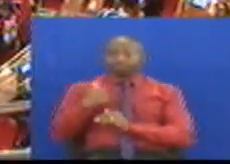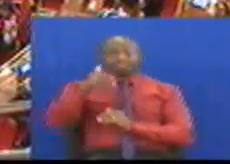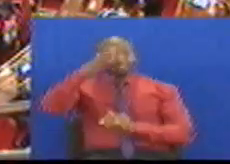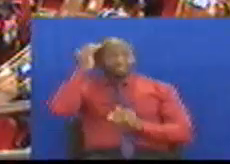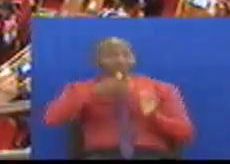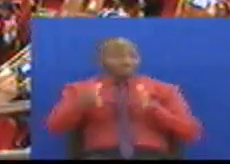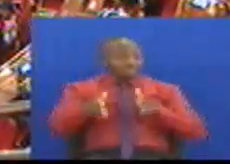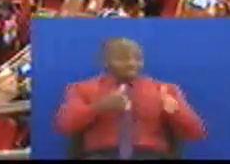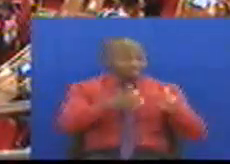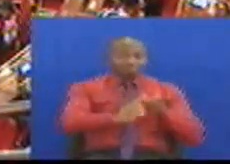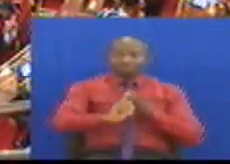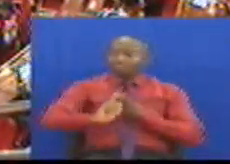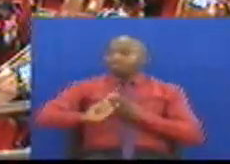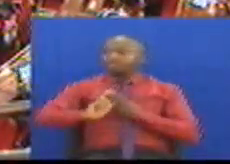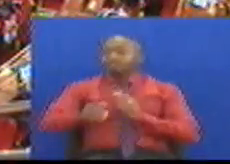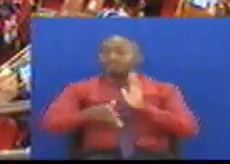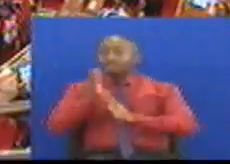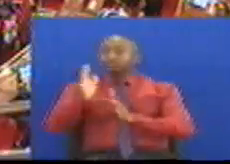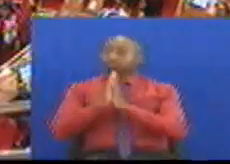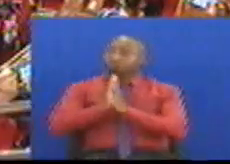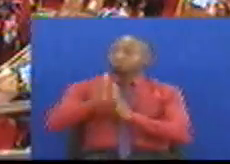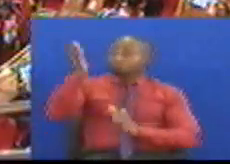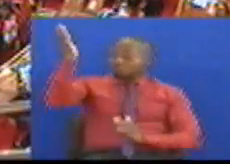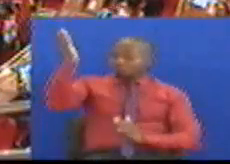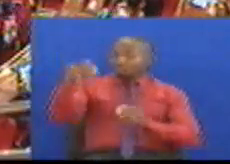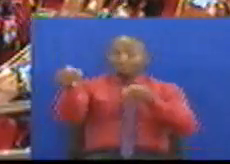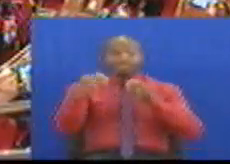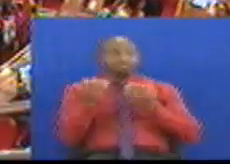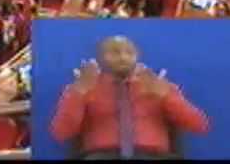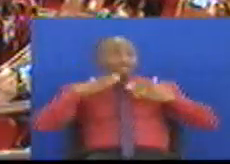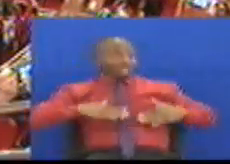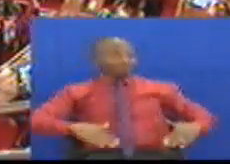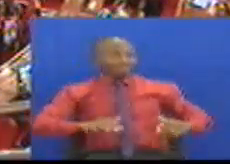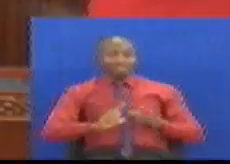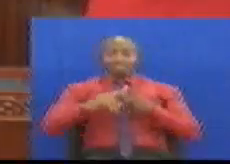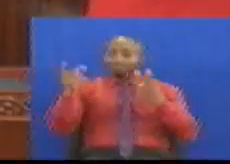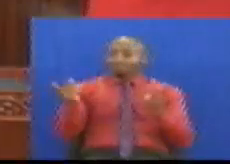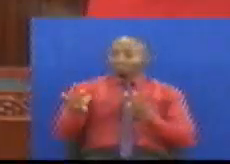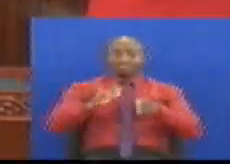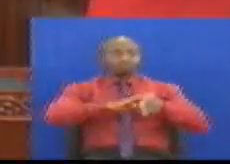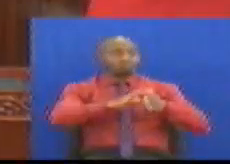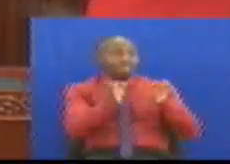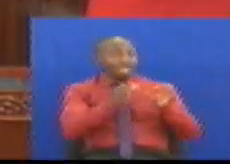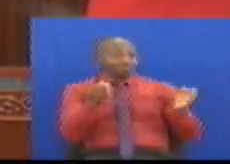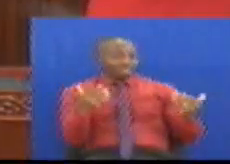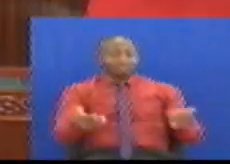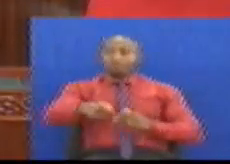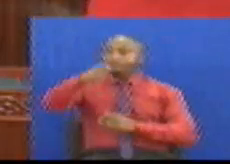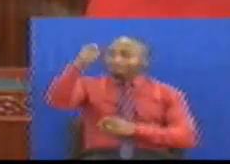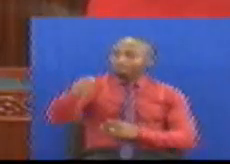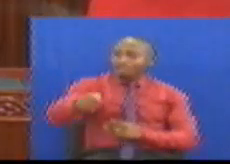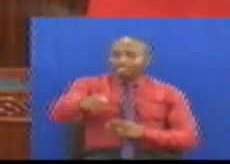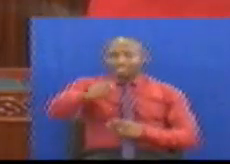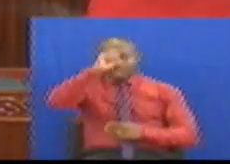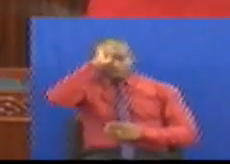Mitaa. Nianze kwa kumshukuru Mwenyezi Mungu ambaye amenijalia uzima, lakini pia nitumie nafasi hii kwa dhati kabisa kumpongeza sana mheshimiwa